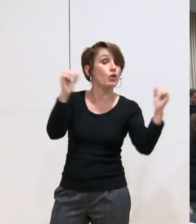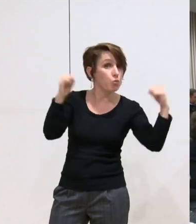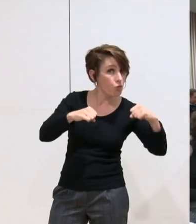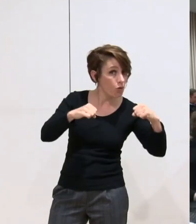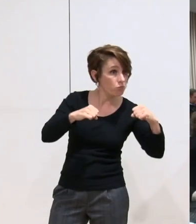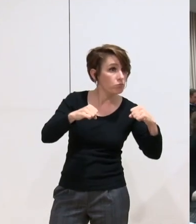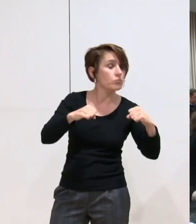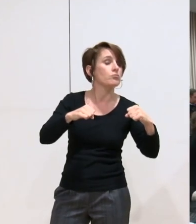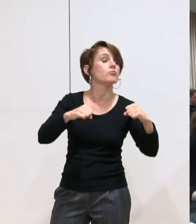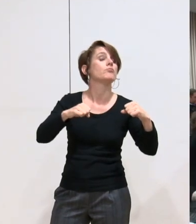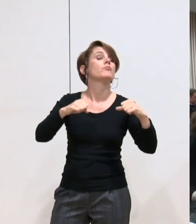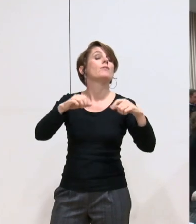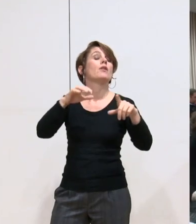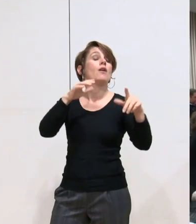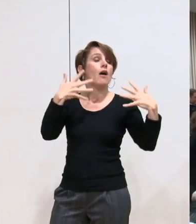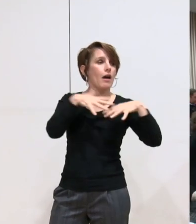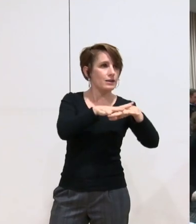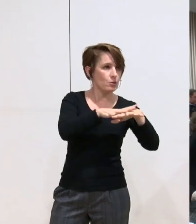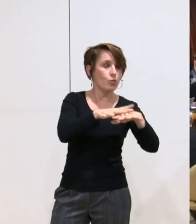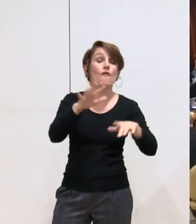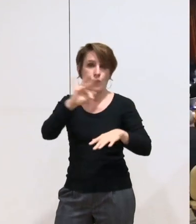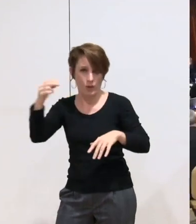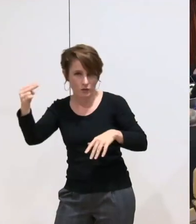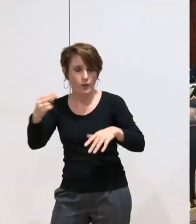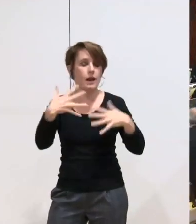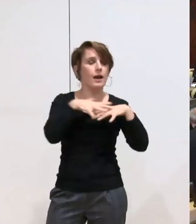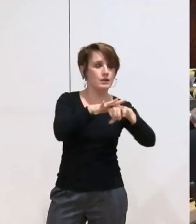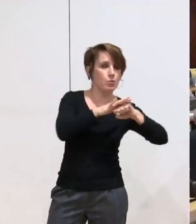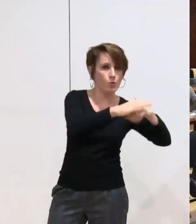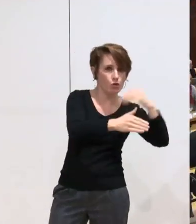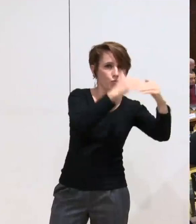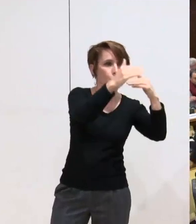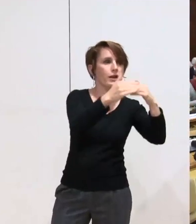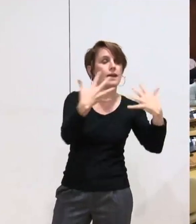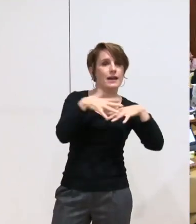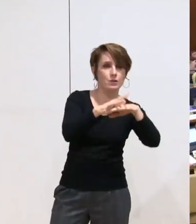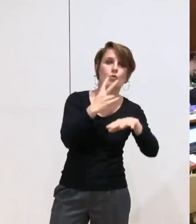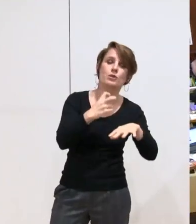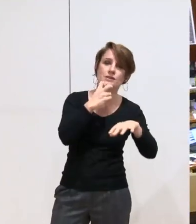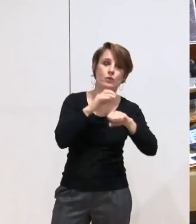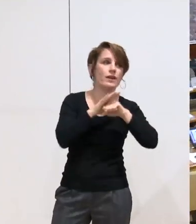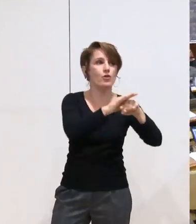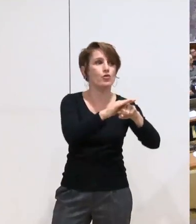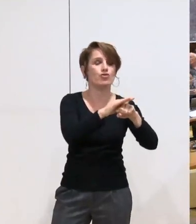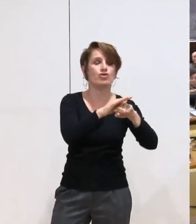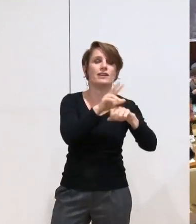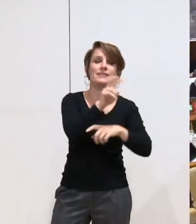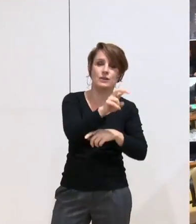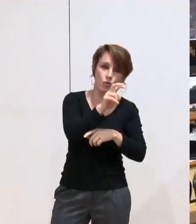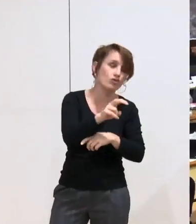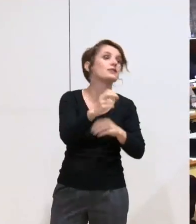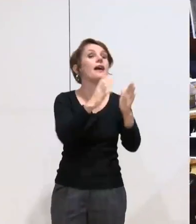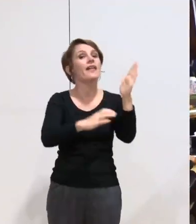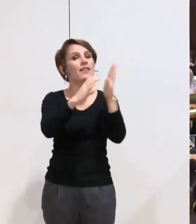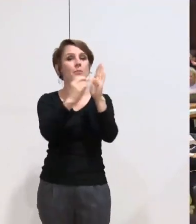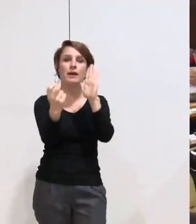pour? Le Rassemblement, le Front national, le Rassemblement de gauche et de progrès, le Rassemblement citoyen de la gauche et des écologistes. Cette délibération